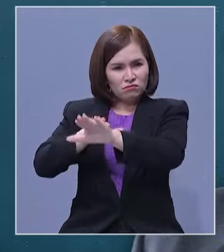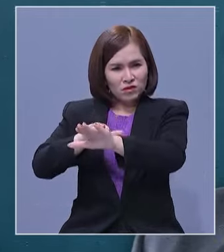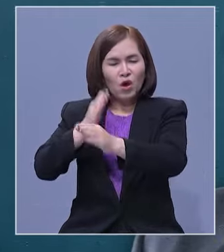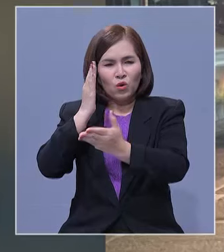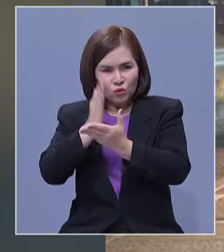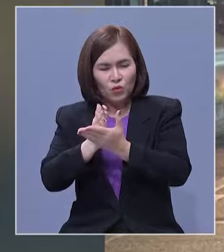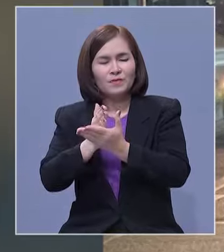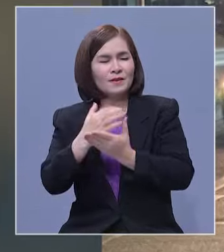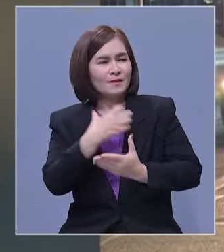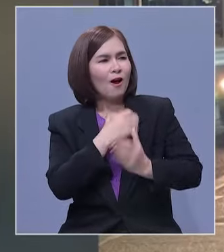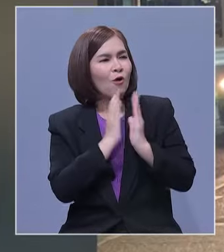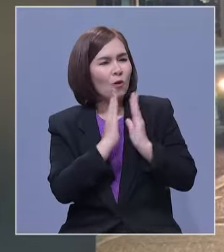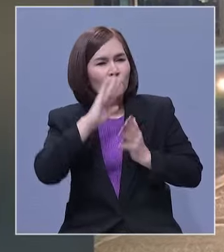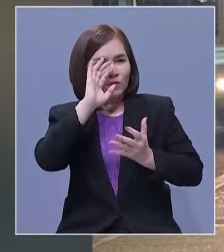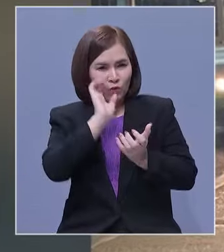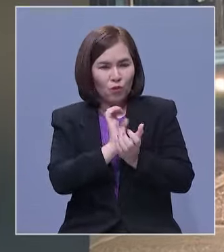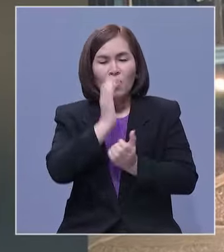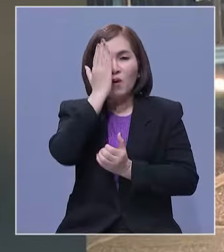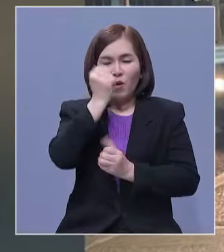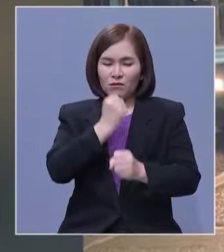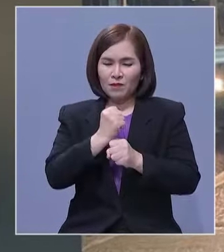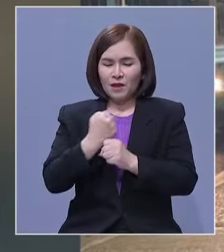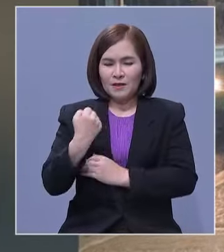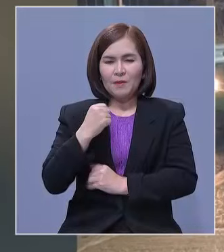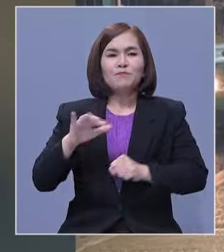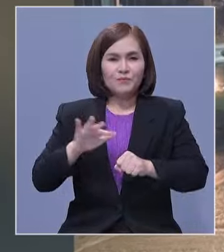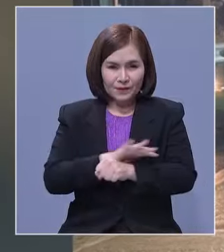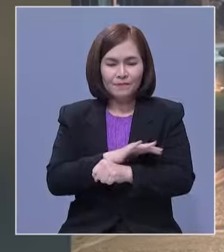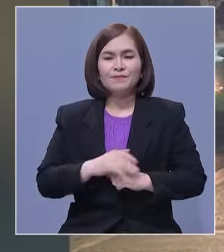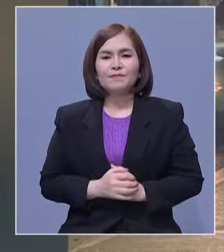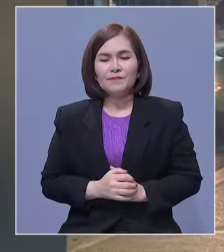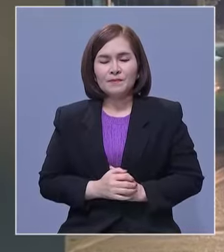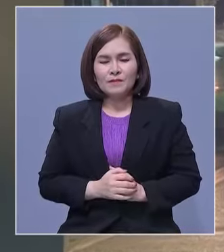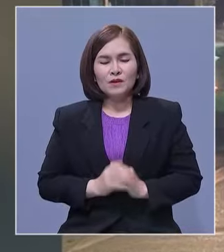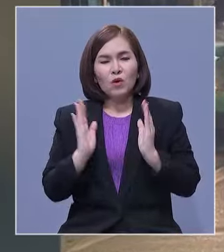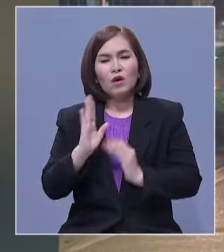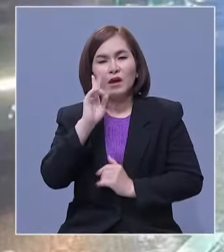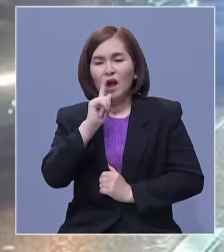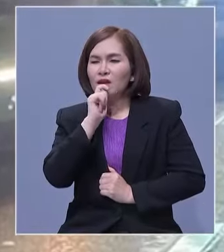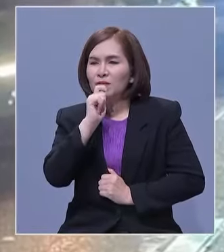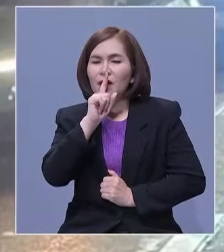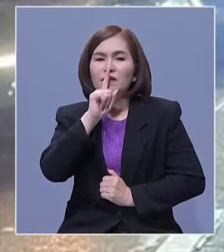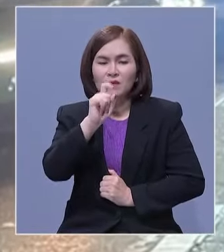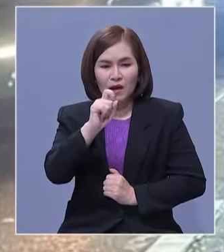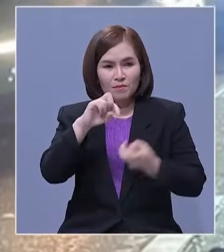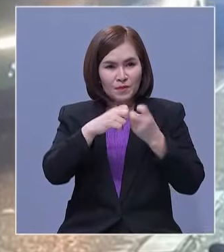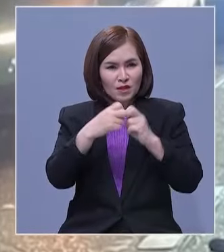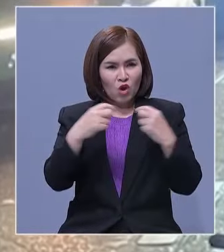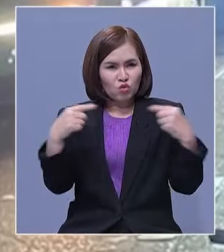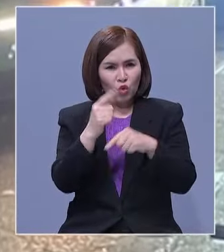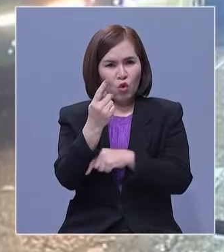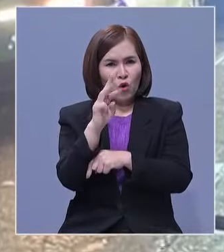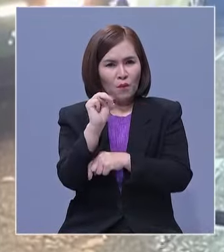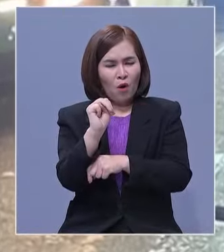ก็ต้องขอบคุณคุณตำรวจด้วยที่ปฏิบัติหน้าที่แข็งขันนะครับคราวนี้นักข่าวถามต่อว่าแล้วเรื่องนี้จะกระทบกับการปรับคณะ